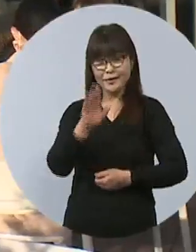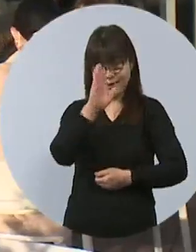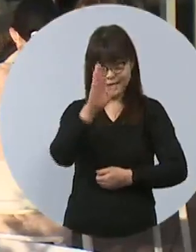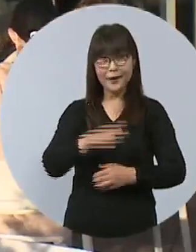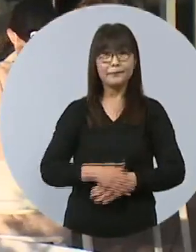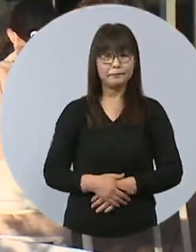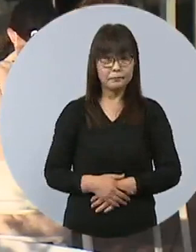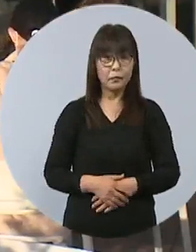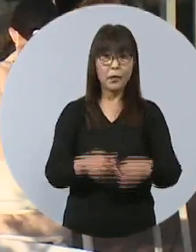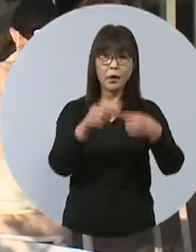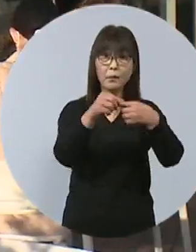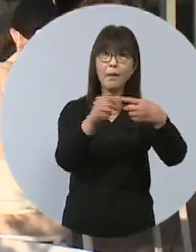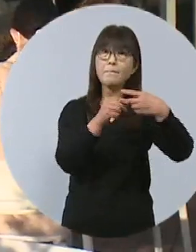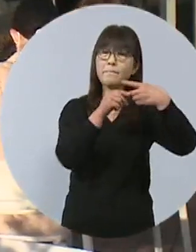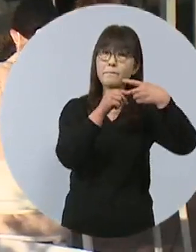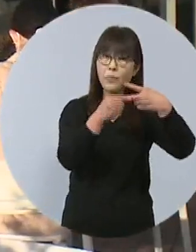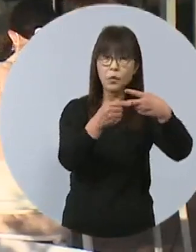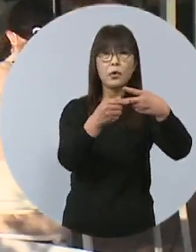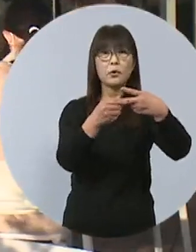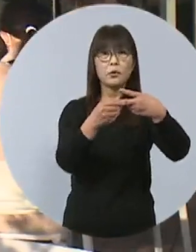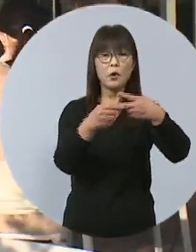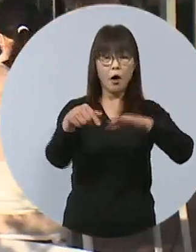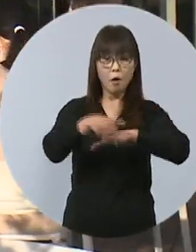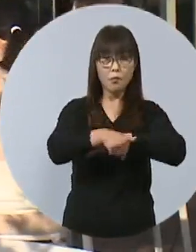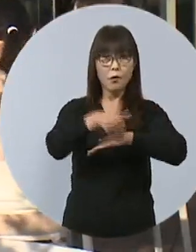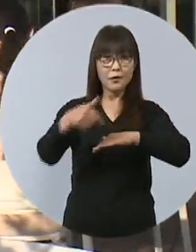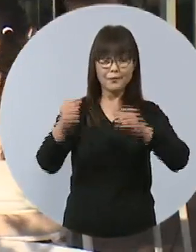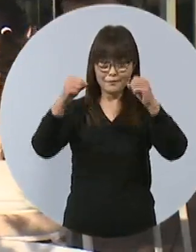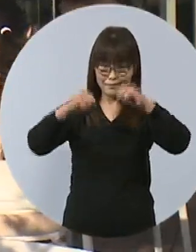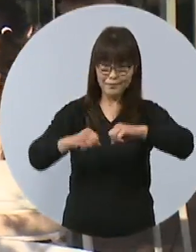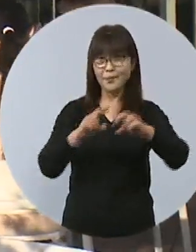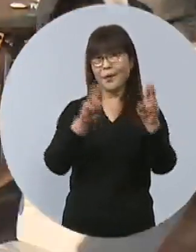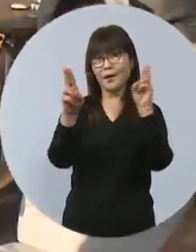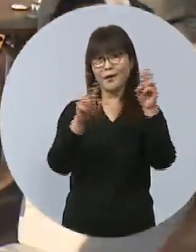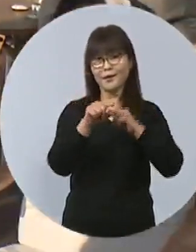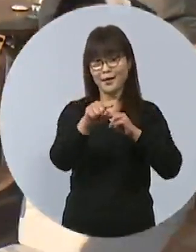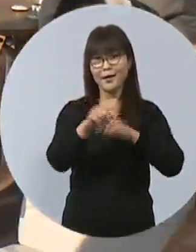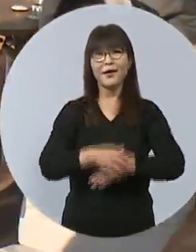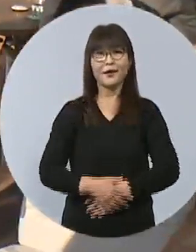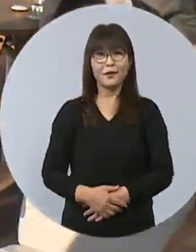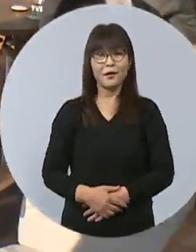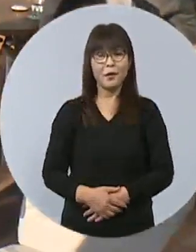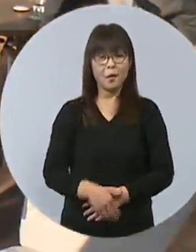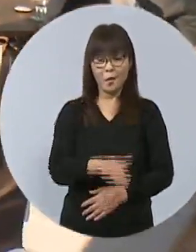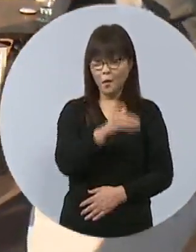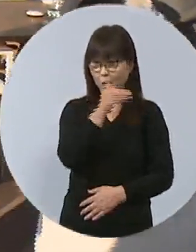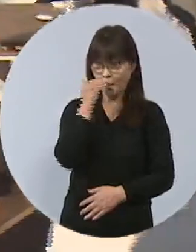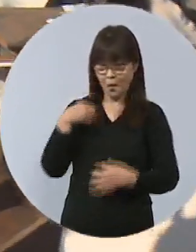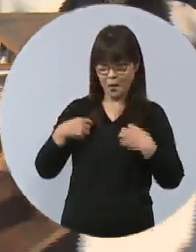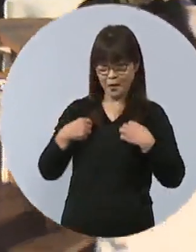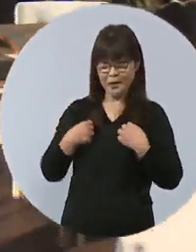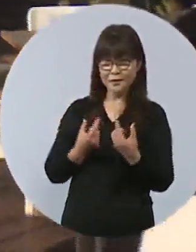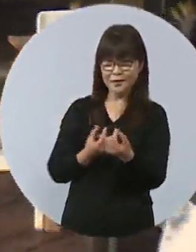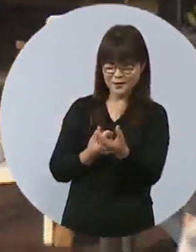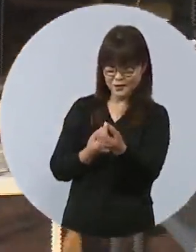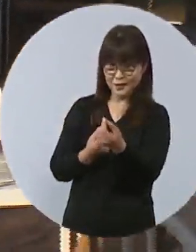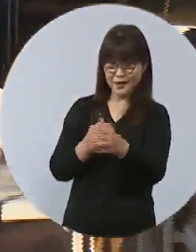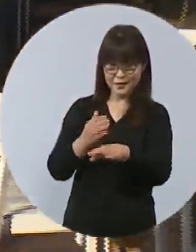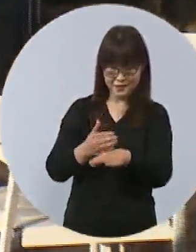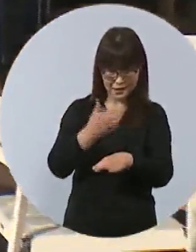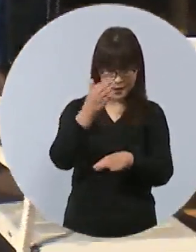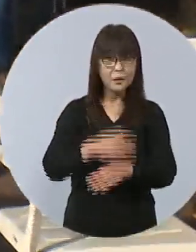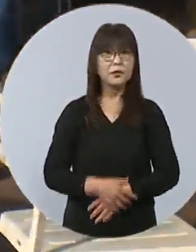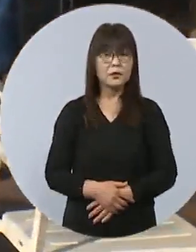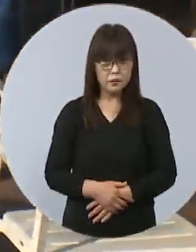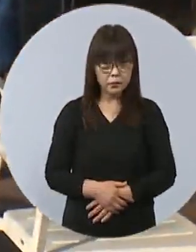そしてもう一つ、このプロジェクトに賛同した企業が。 素敵なユニフォームですね。 ありがとうございます。 はい、こち